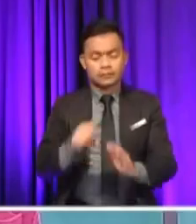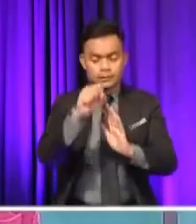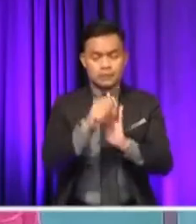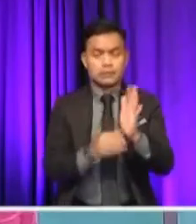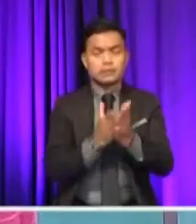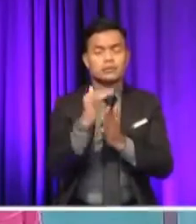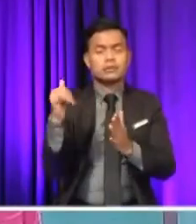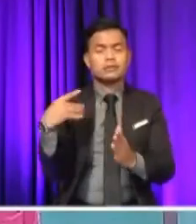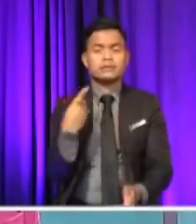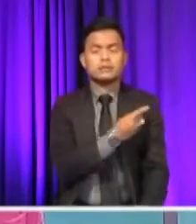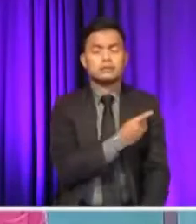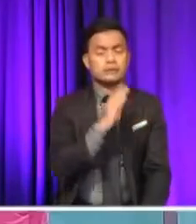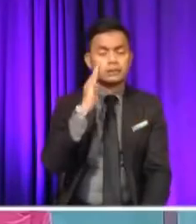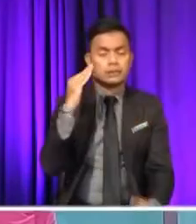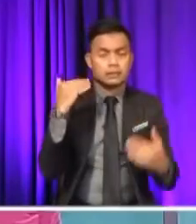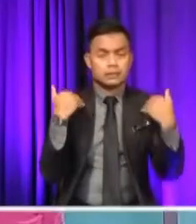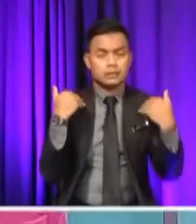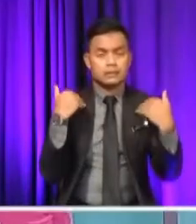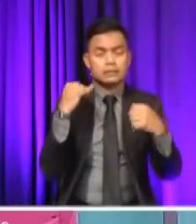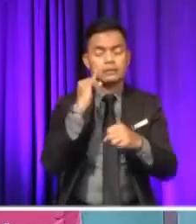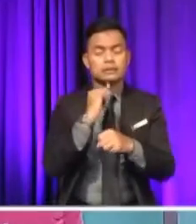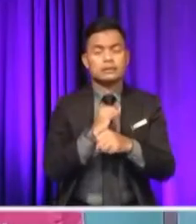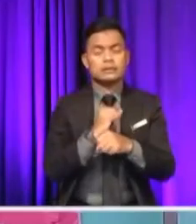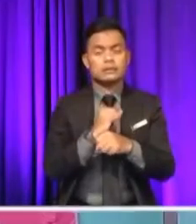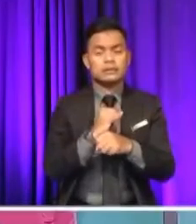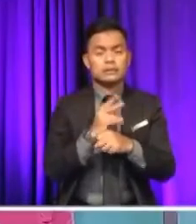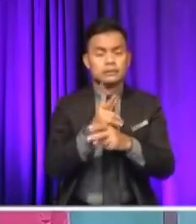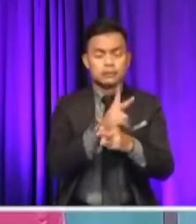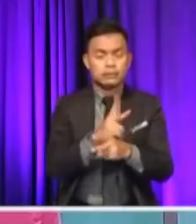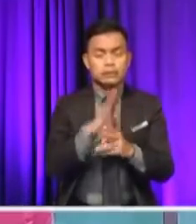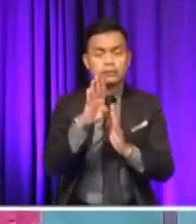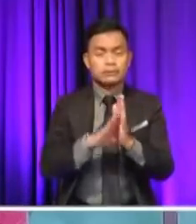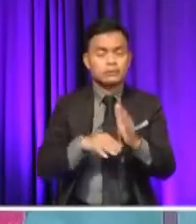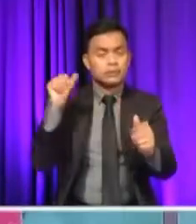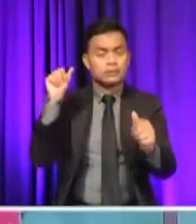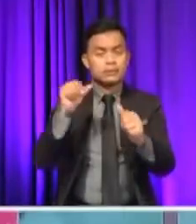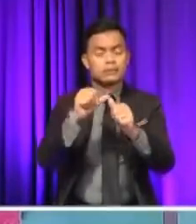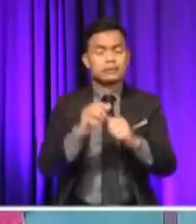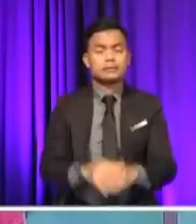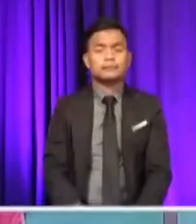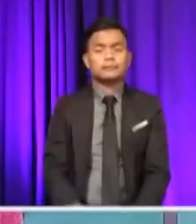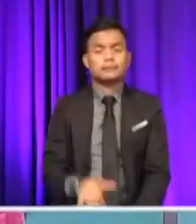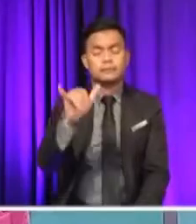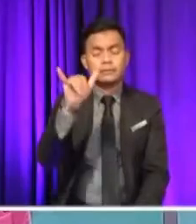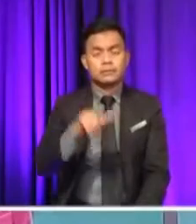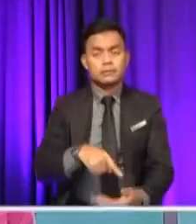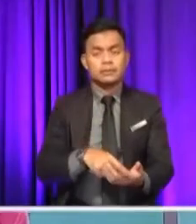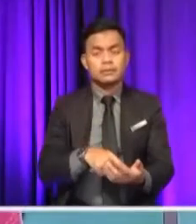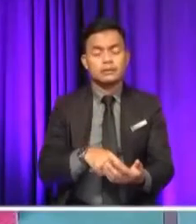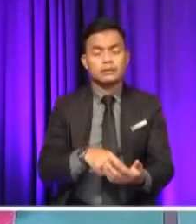seterusnya kita ada injap kawalan berarah. Sebenarnya ada banyak jenis injap kawalan berarah. Yang ini saya tunjukkan injap kawalan